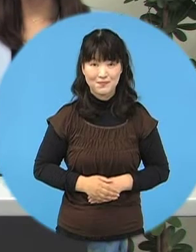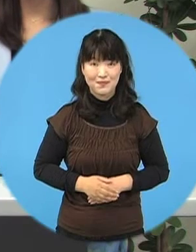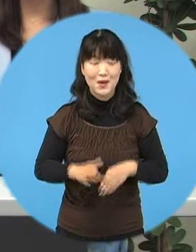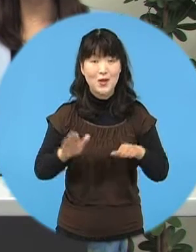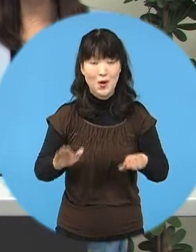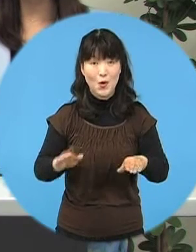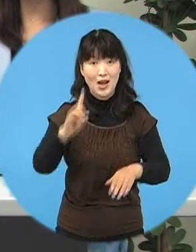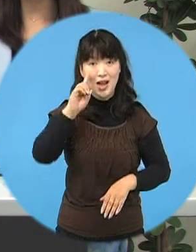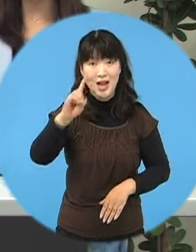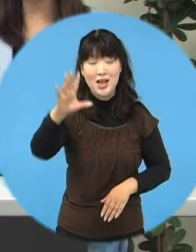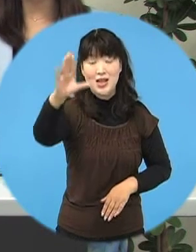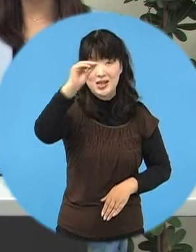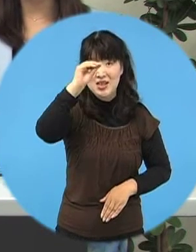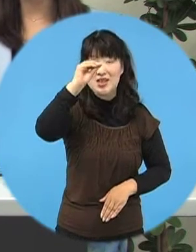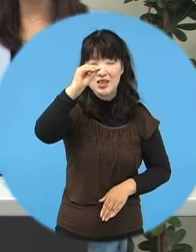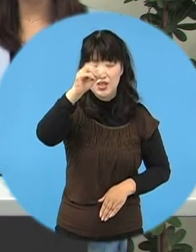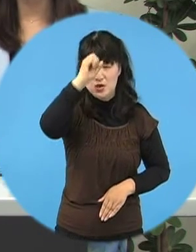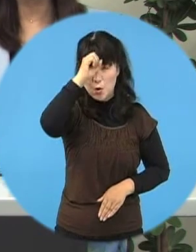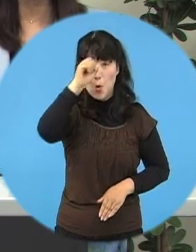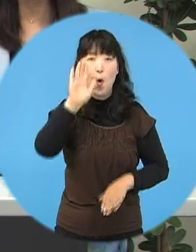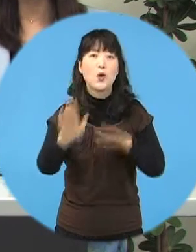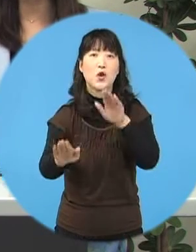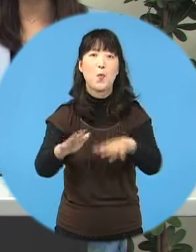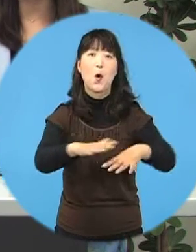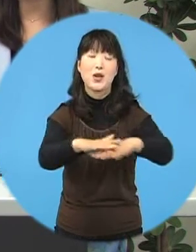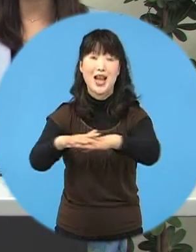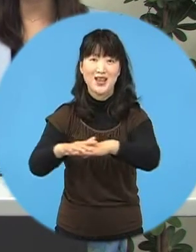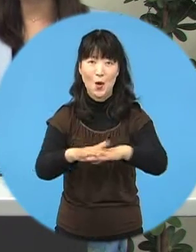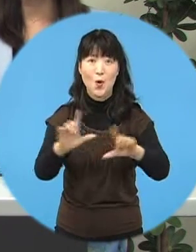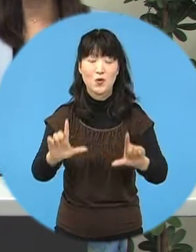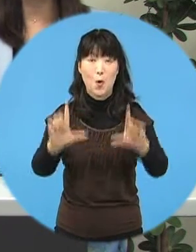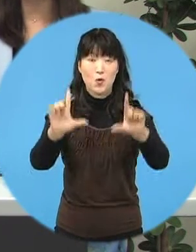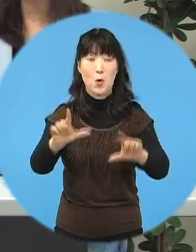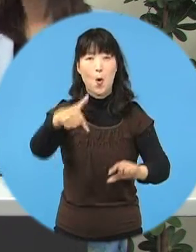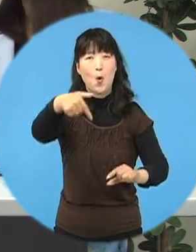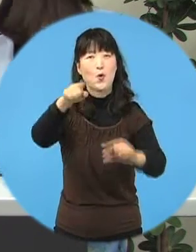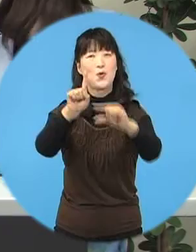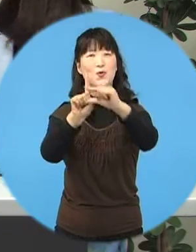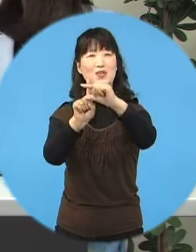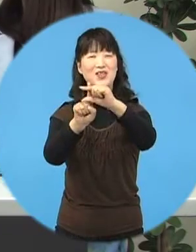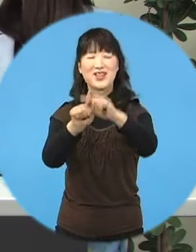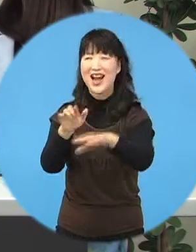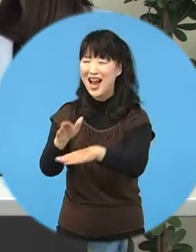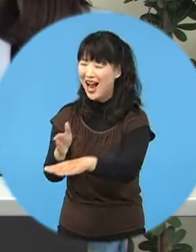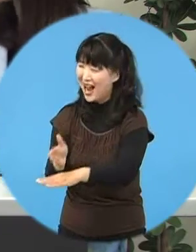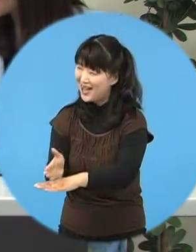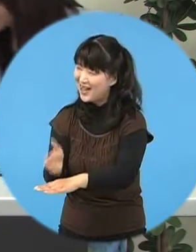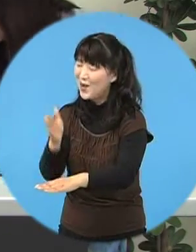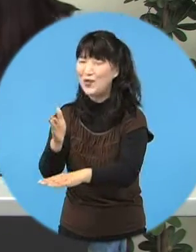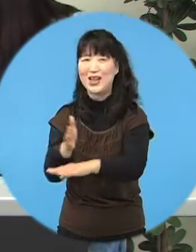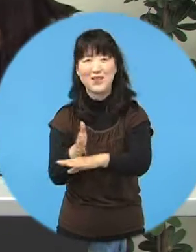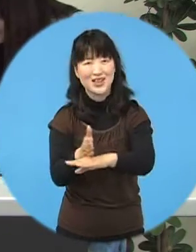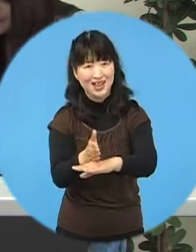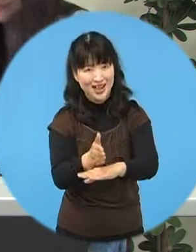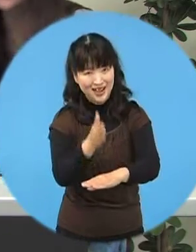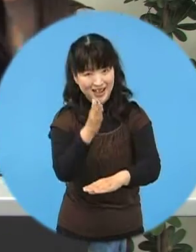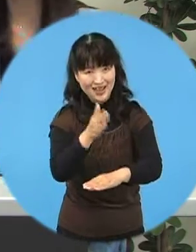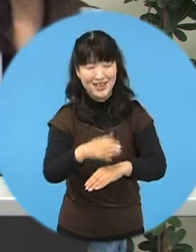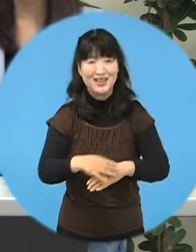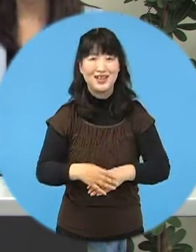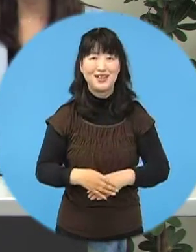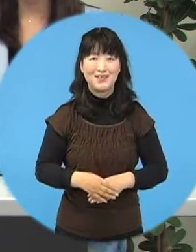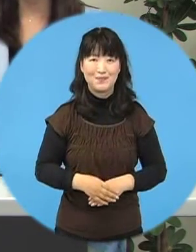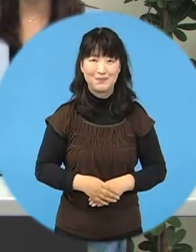今回は認知症予防ネット東京府中の皆さんにお越しいただきました。どうもありがとうございました。 ありがとうございました